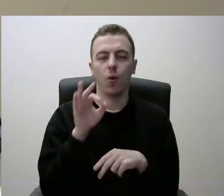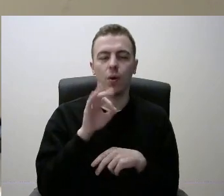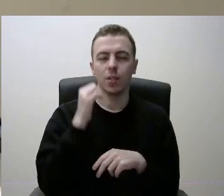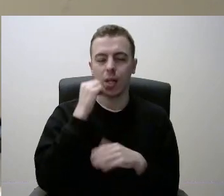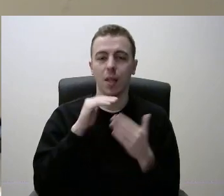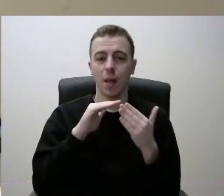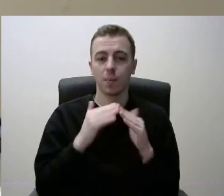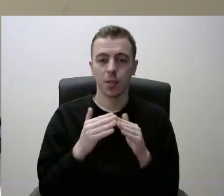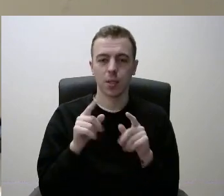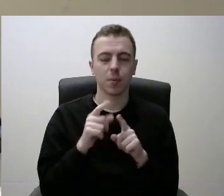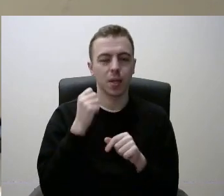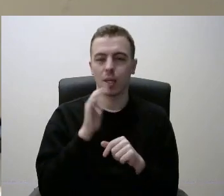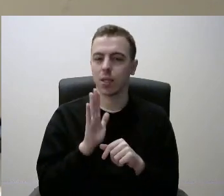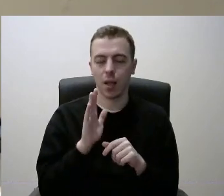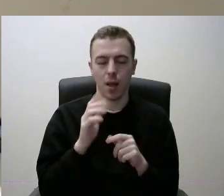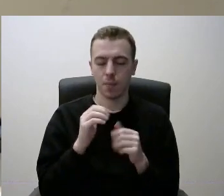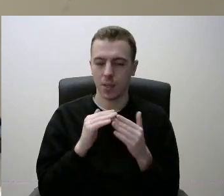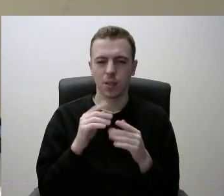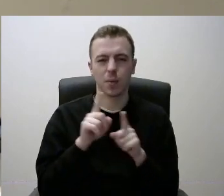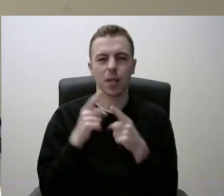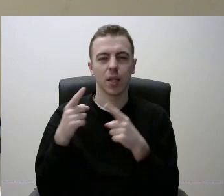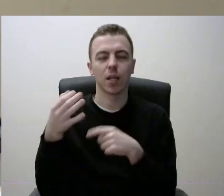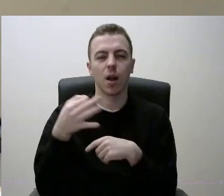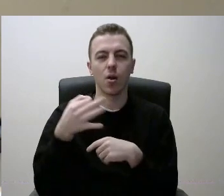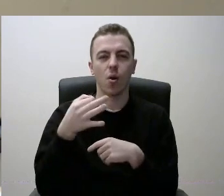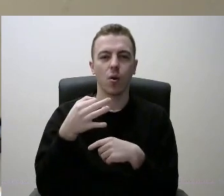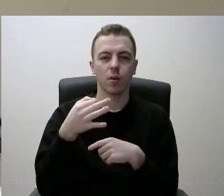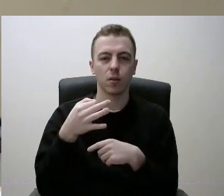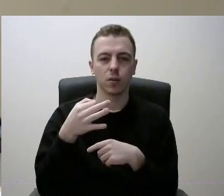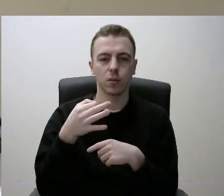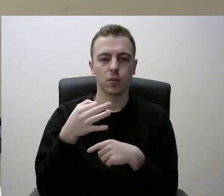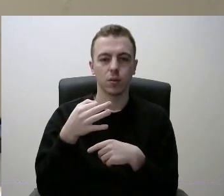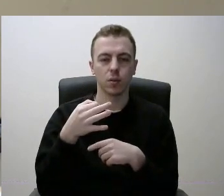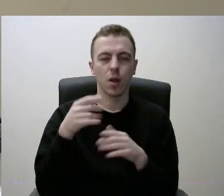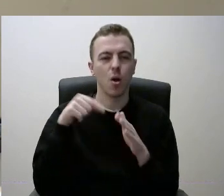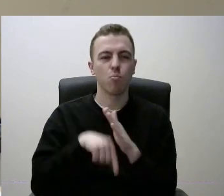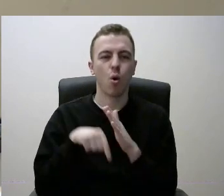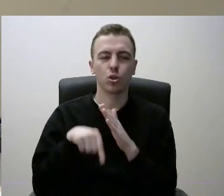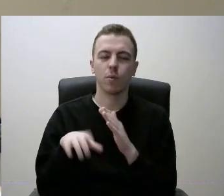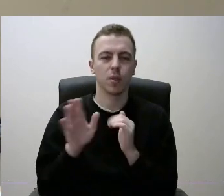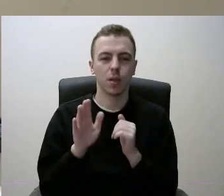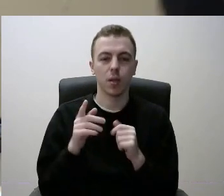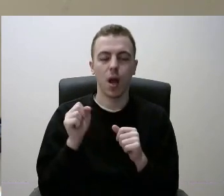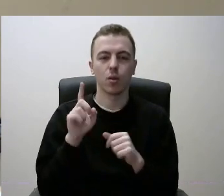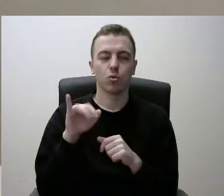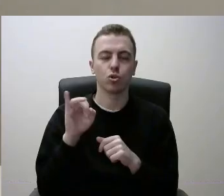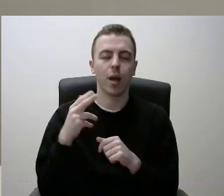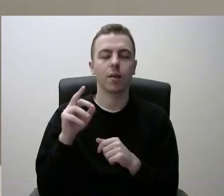senamiestį ir ne tik senamiestį ir dėmesį kitiem rajonam, ne vien požemiams. Birutė Andruškaitė, Laisvės